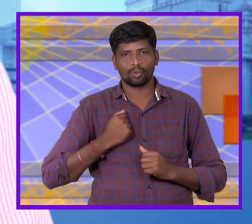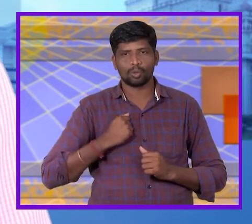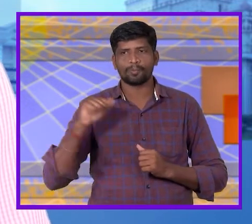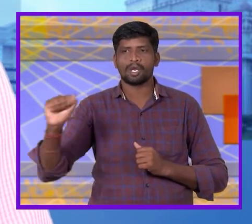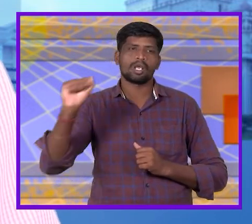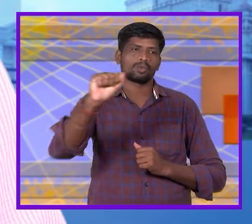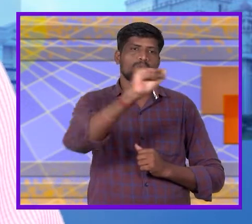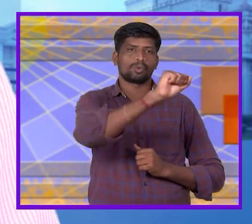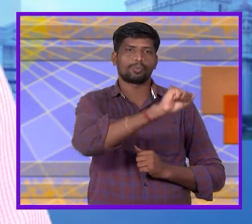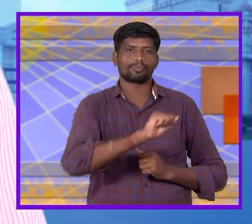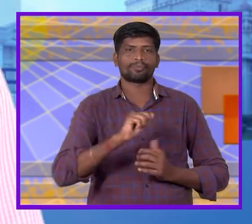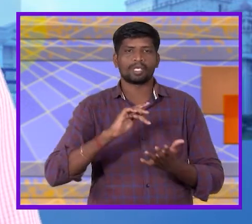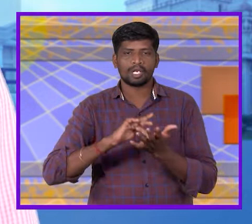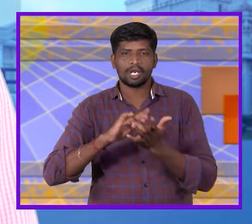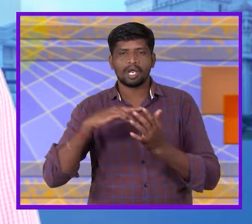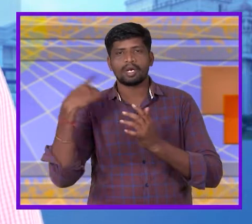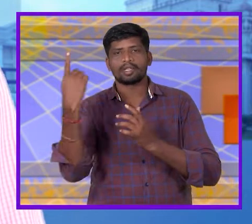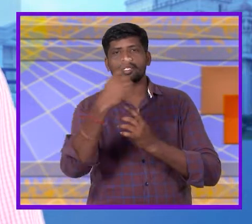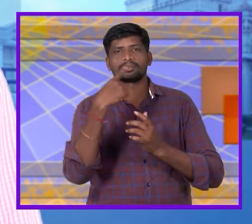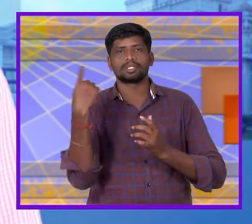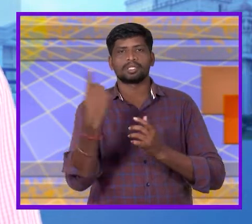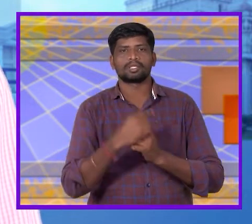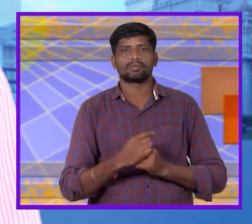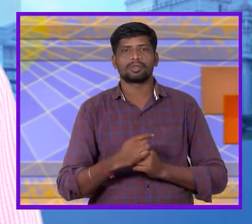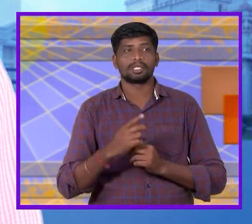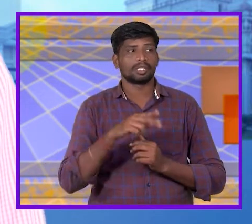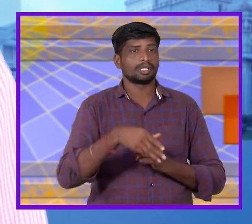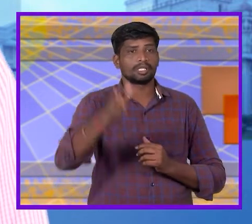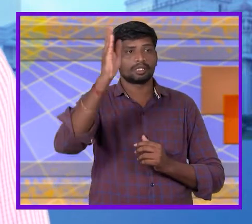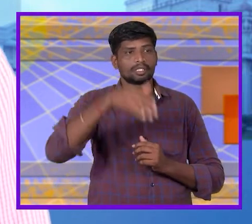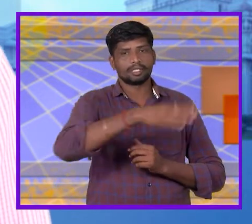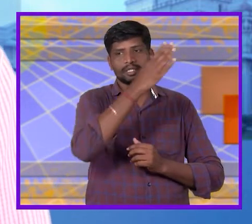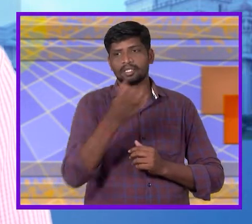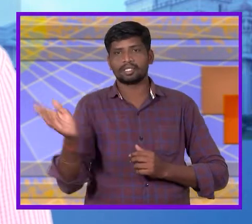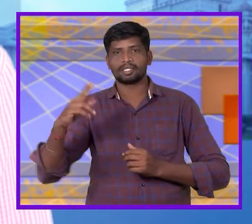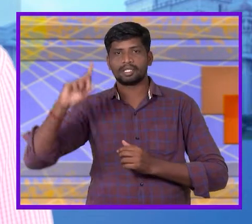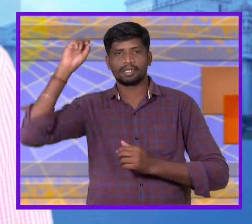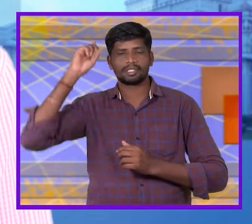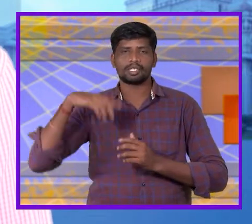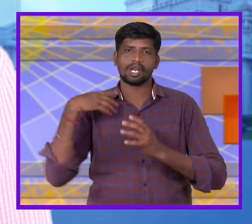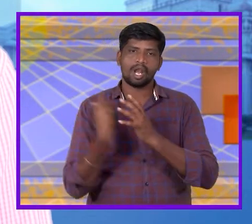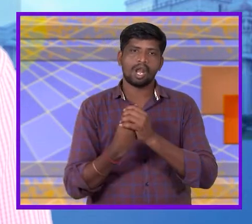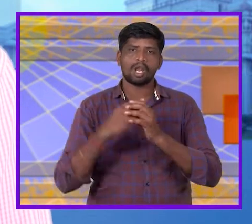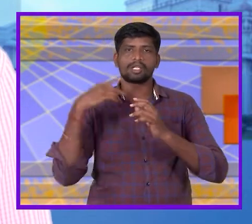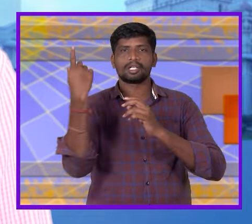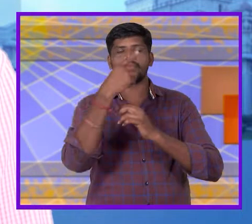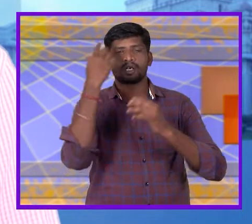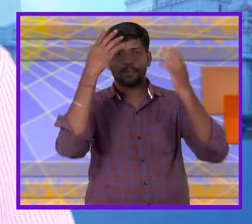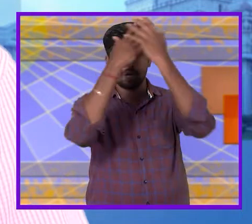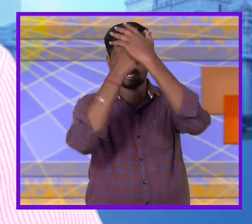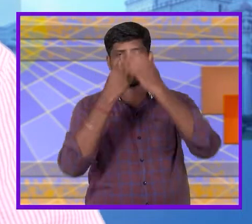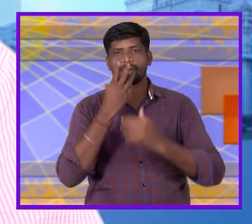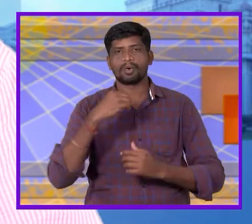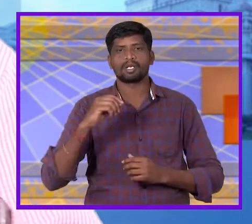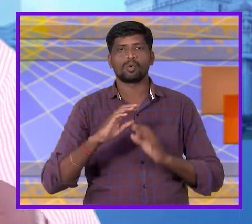நம்முடைய உறவினர்கள், எல்லா இடத்துக்கும் நம்ம போகணும். சென்றிடுவீர் எட்டு திக்கும், கலை செல்வங்கள் யாவும் கொணர்ந்து இங்கே சேர்ப்பீர்னு பாரதி சொல்வார்.